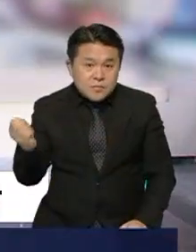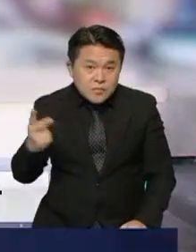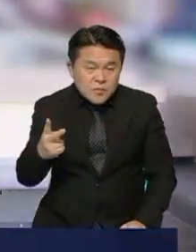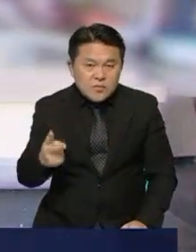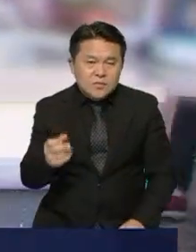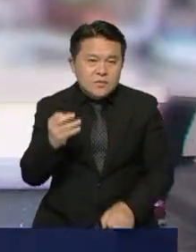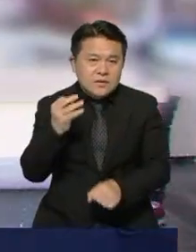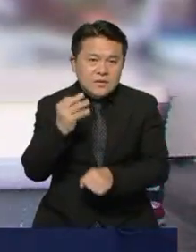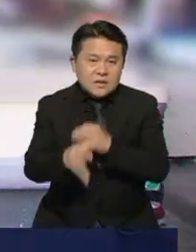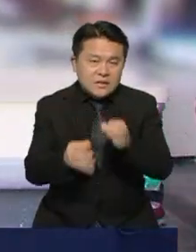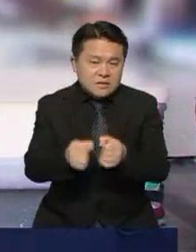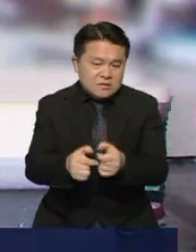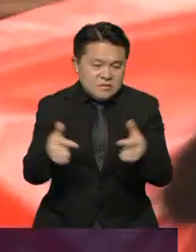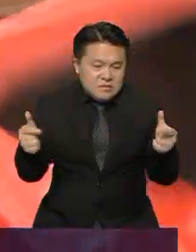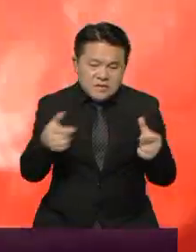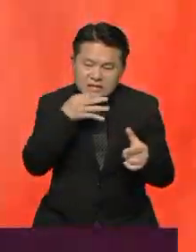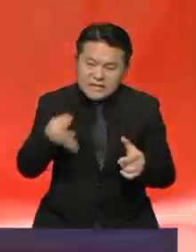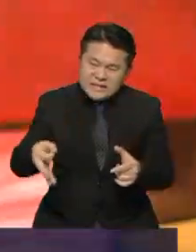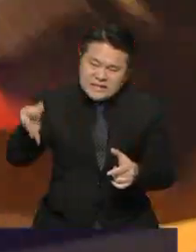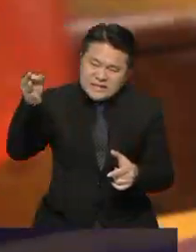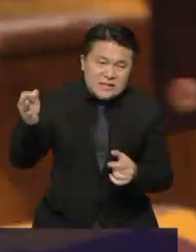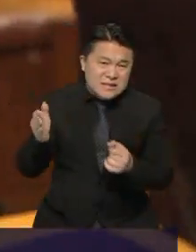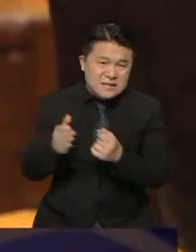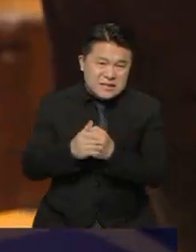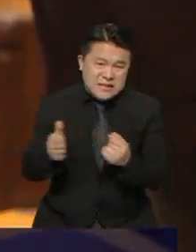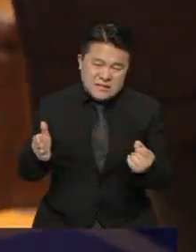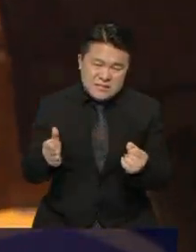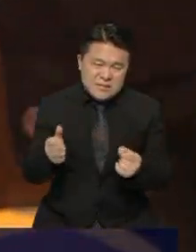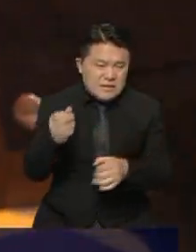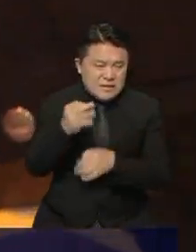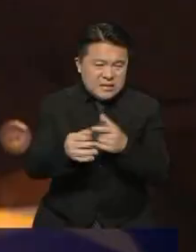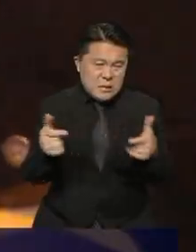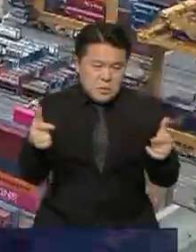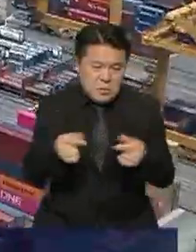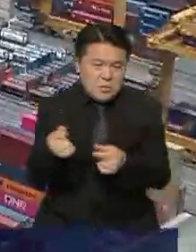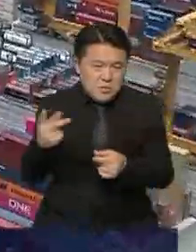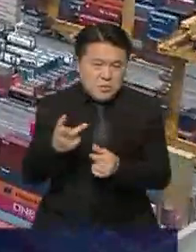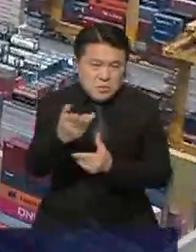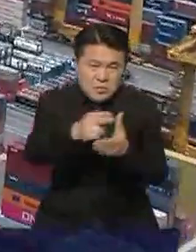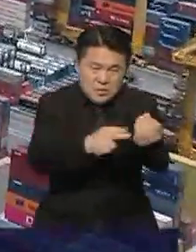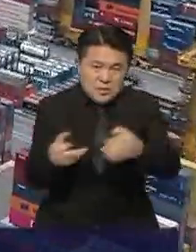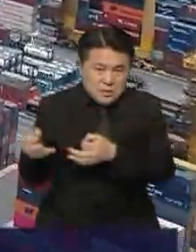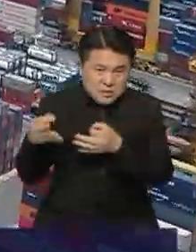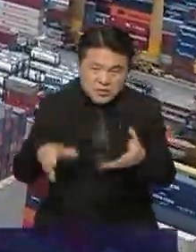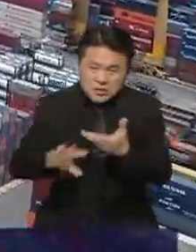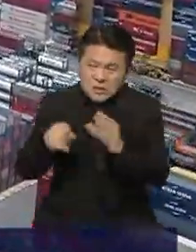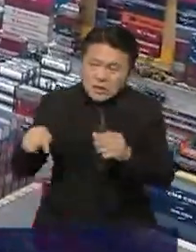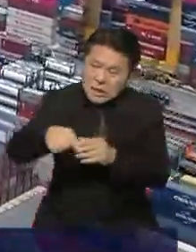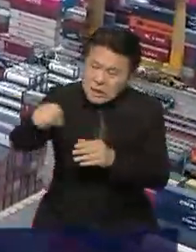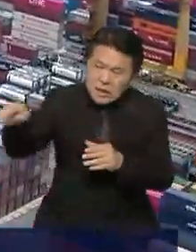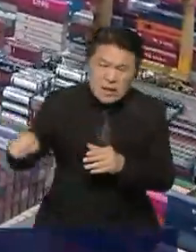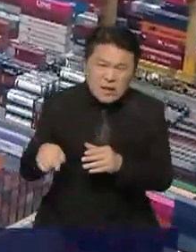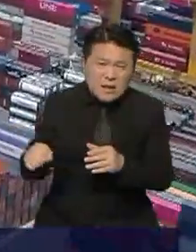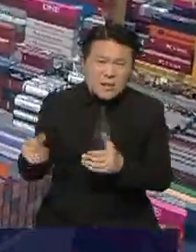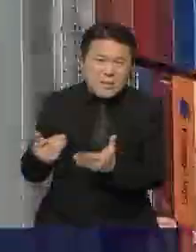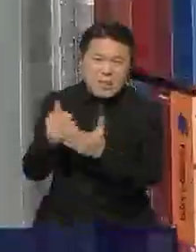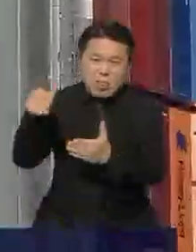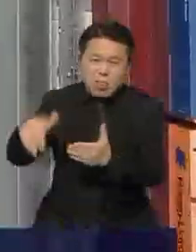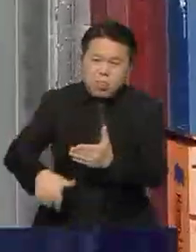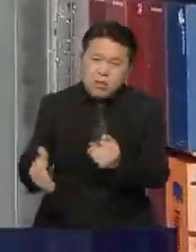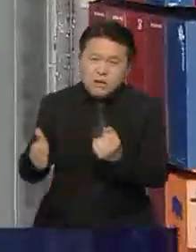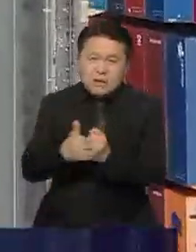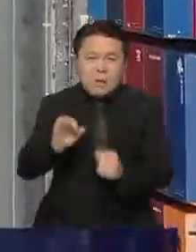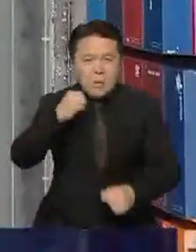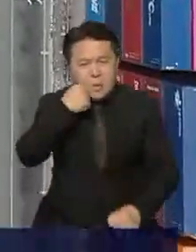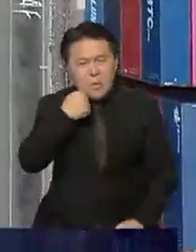소비 회복세는 금리 상승 등으로 점차 완만해지고 수출과 투자는 주요국 성장세 둔화 등의 영향으로